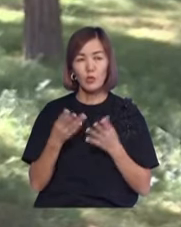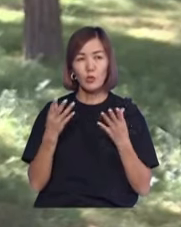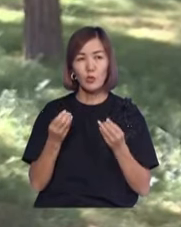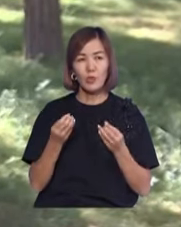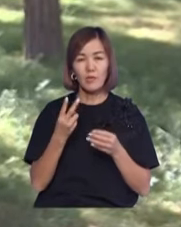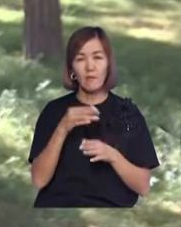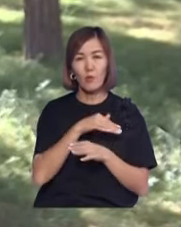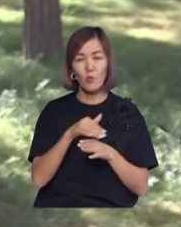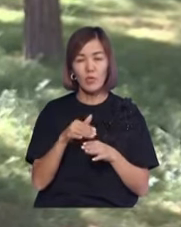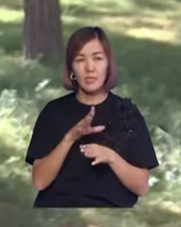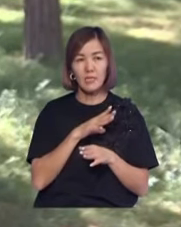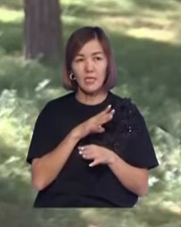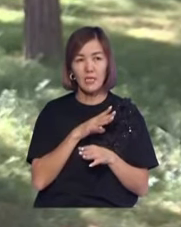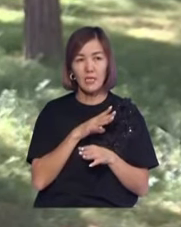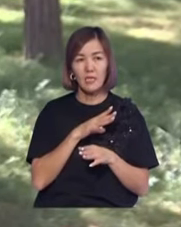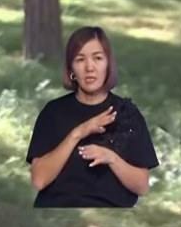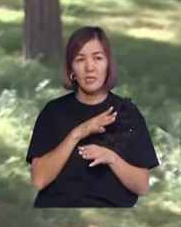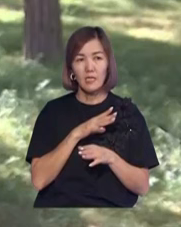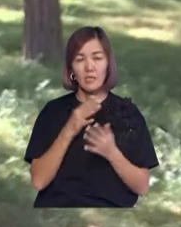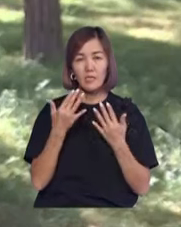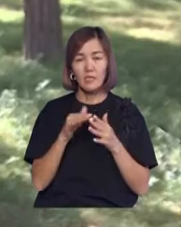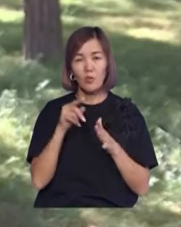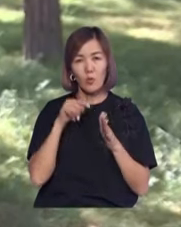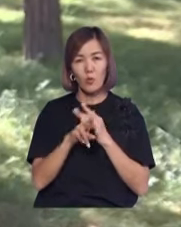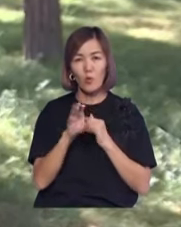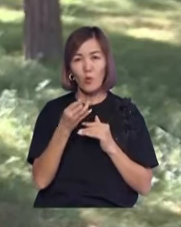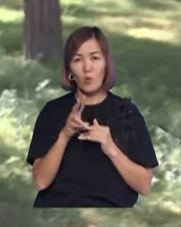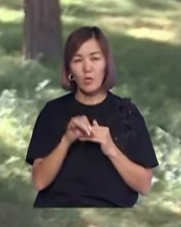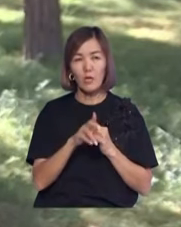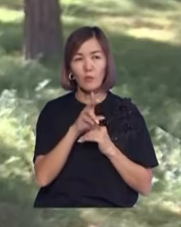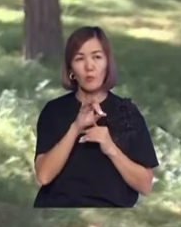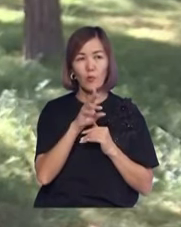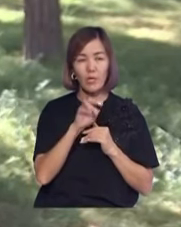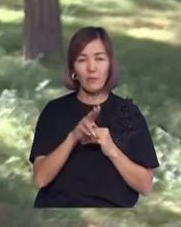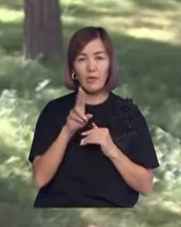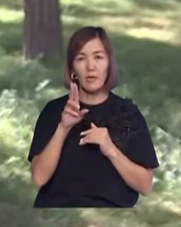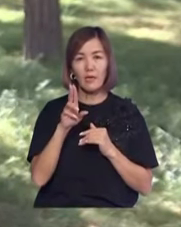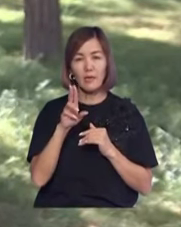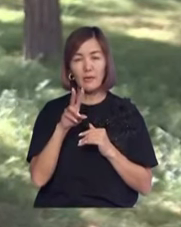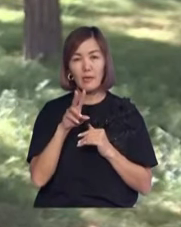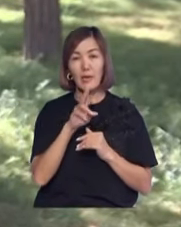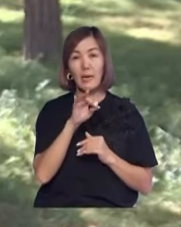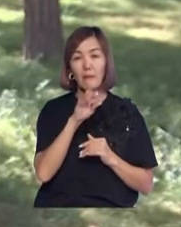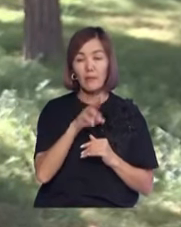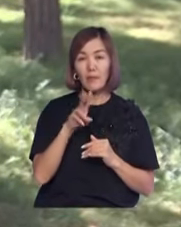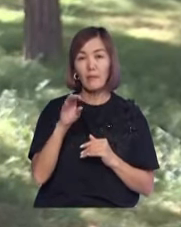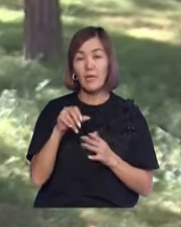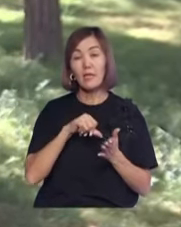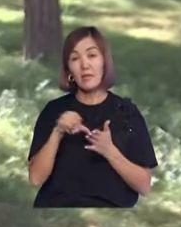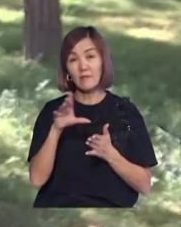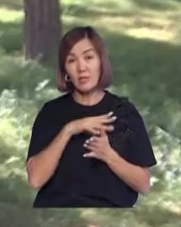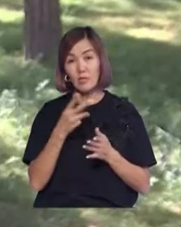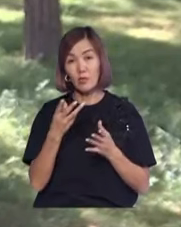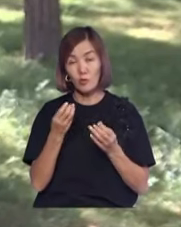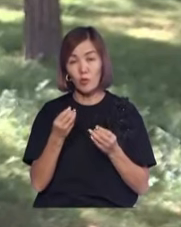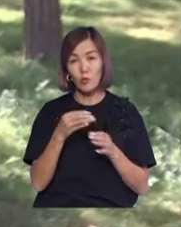две улицы у нас в село Койлых. Бюгамбай, Кабанбай, Майлина тоже асфальтировали. В этом году вот еще